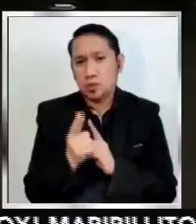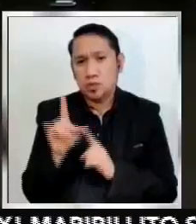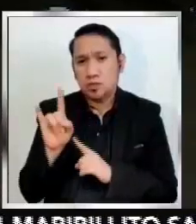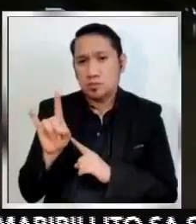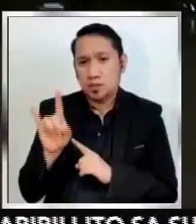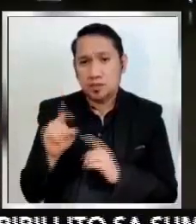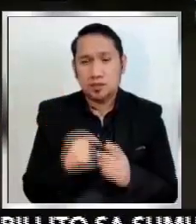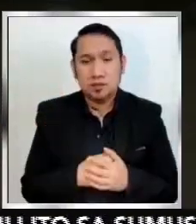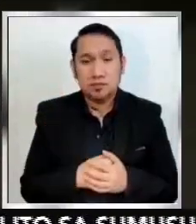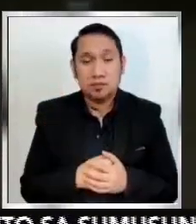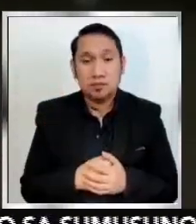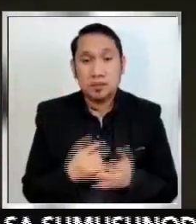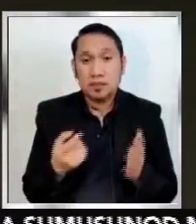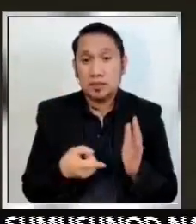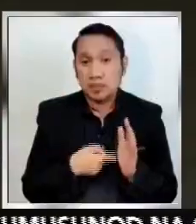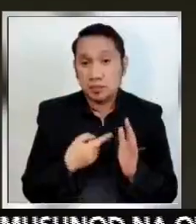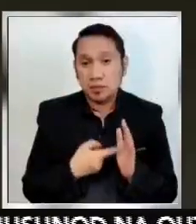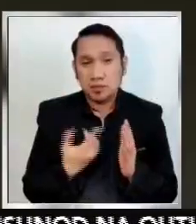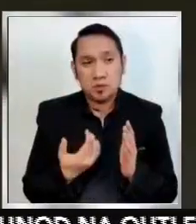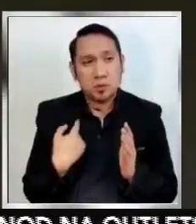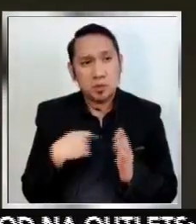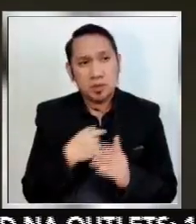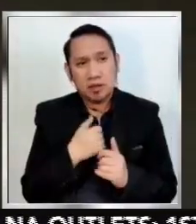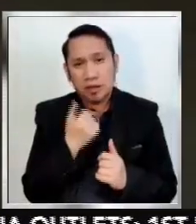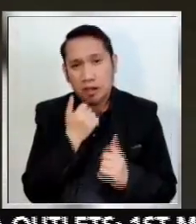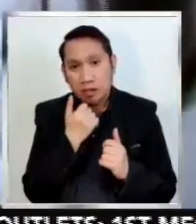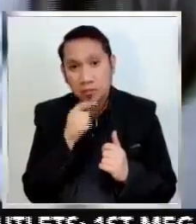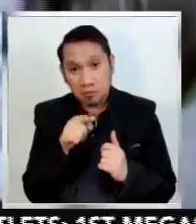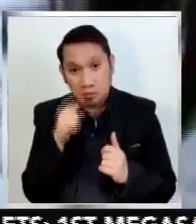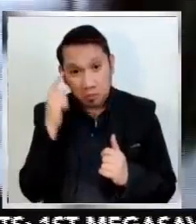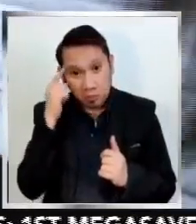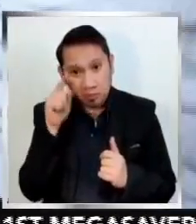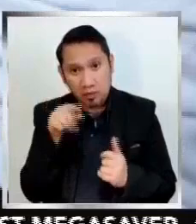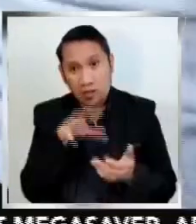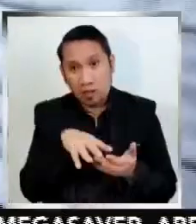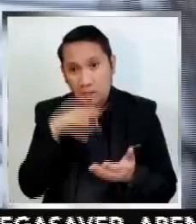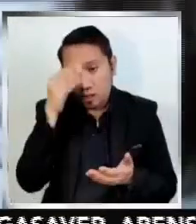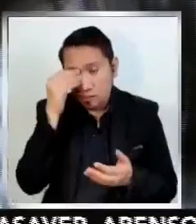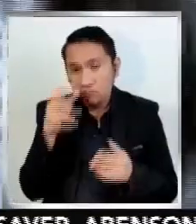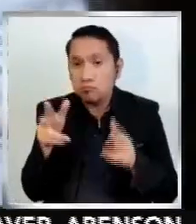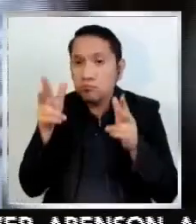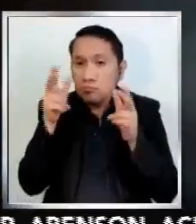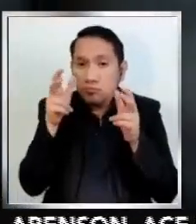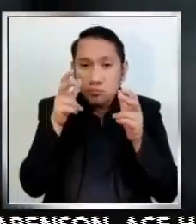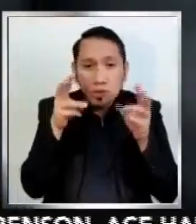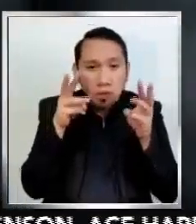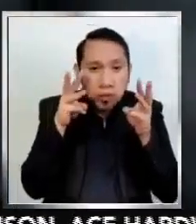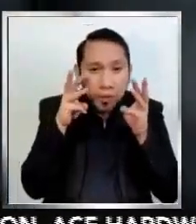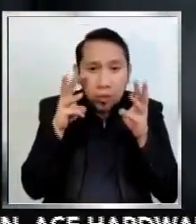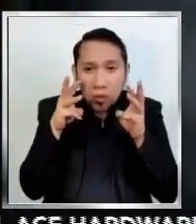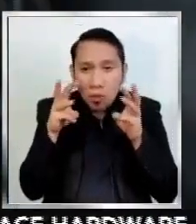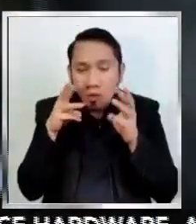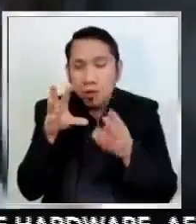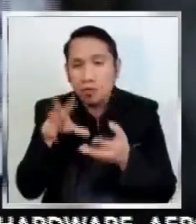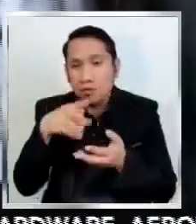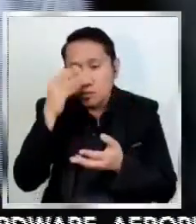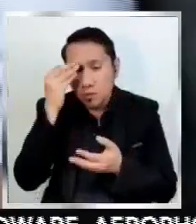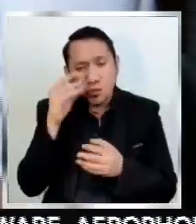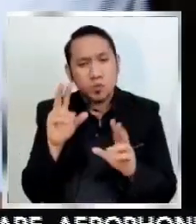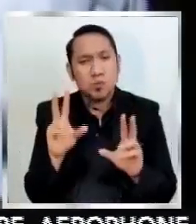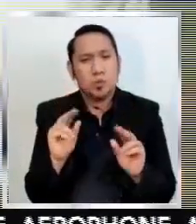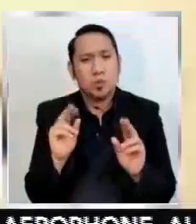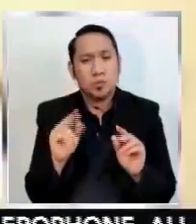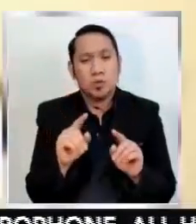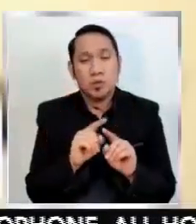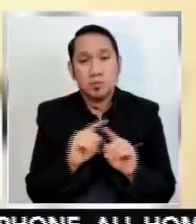we mistake it na natututo sila, di ba, sa mga pinapanood nila, etc. Pero actually, passive learning